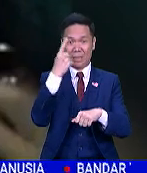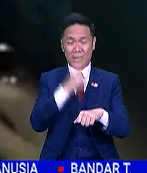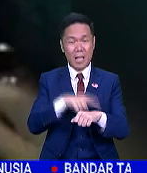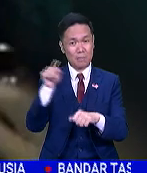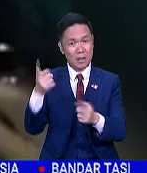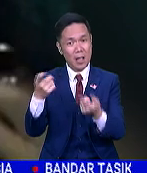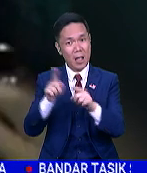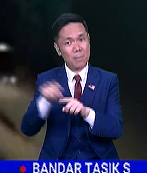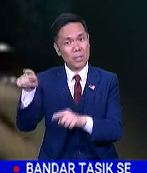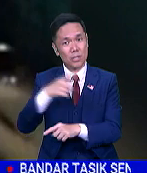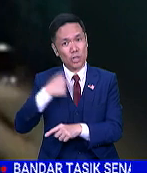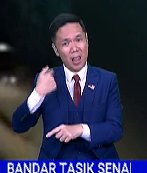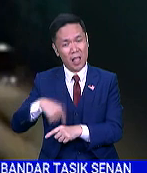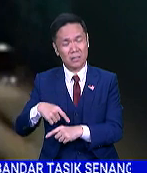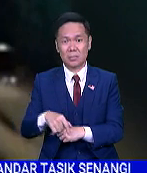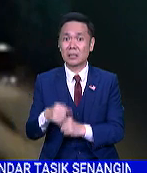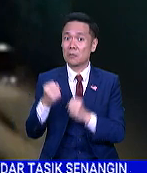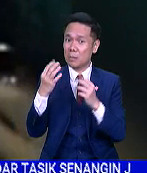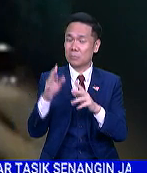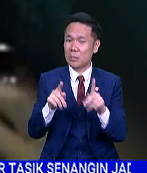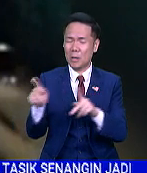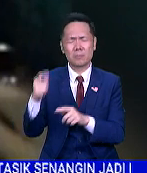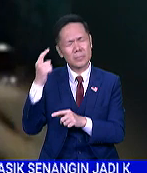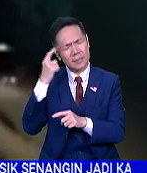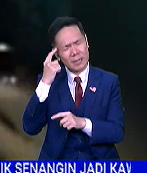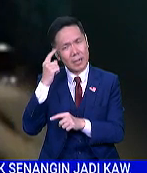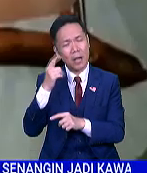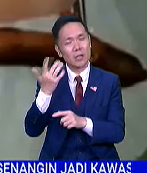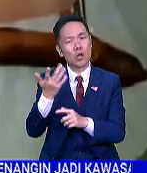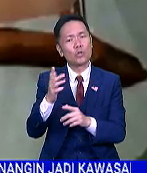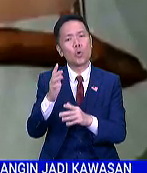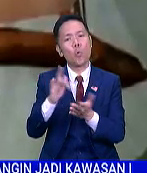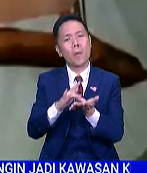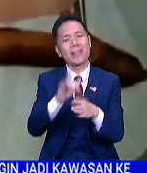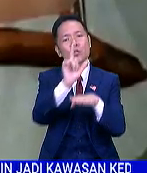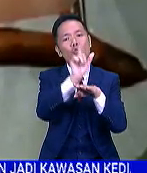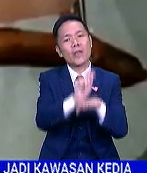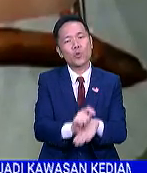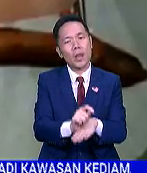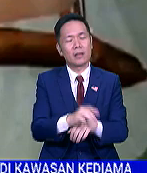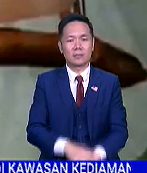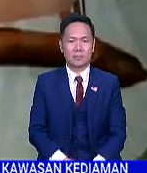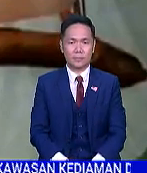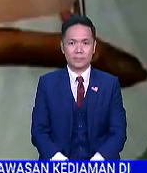seumpamanya berlaku di negara berkenaan yang sebahagian penduduknya masih mengamalkan perubatan tradisional.